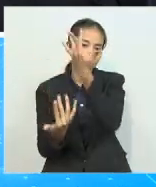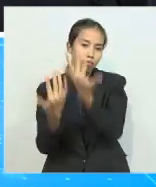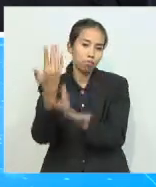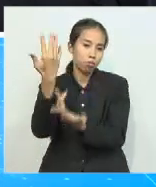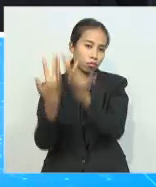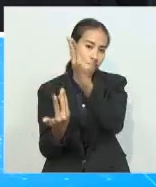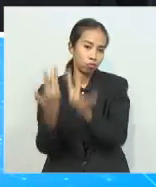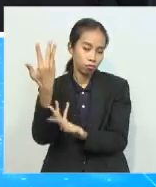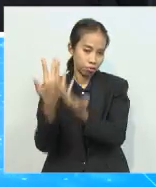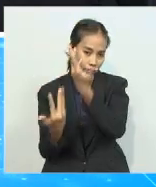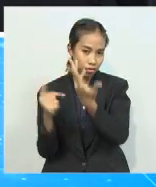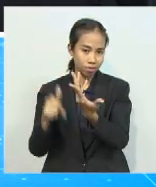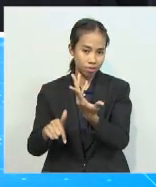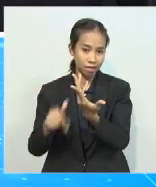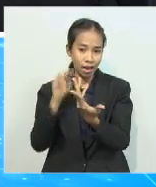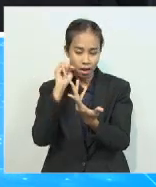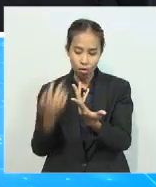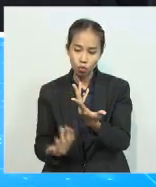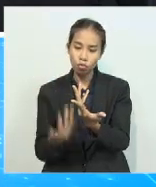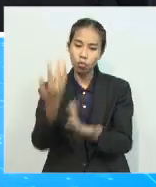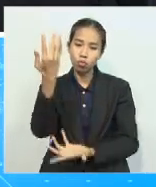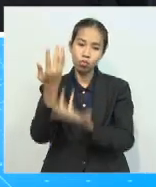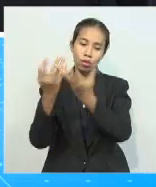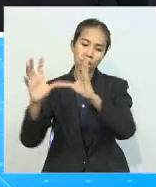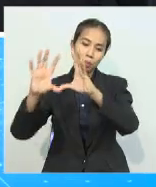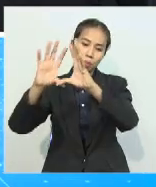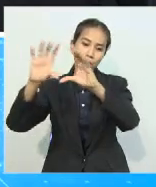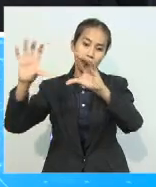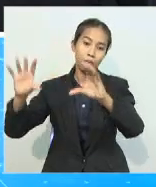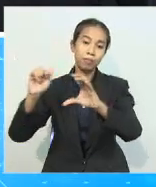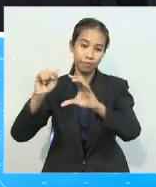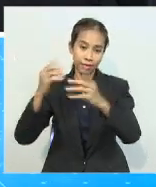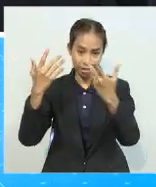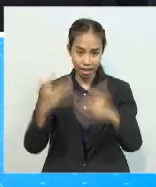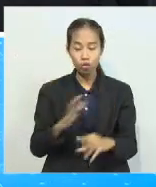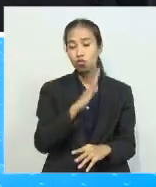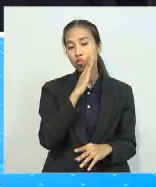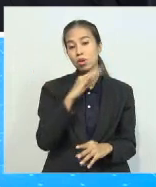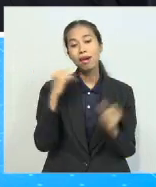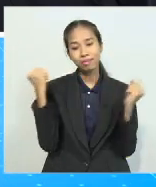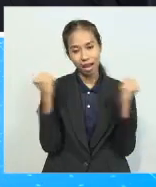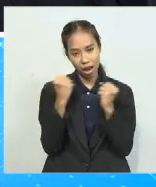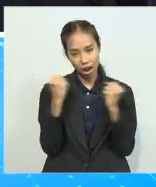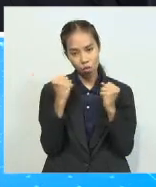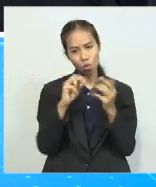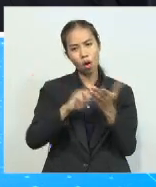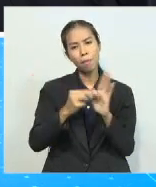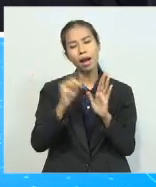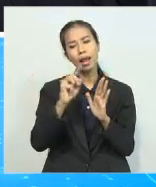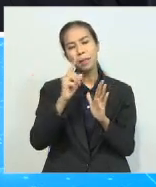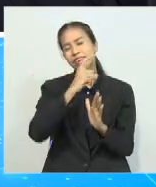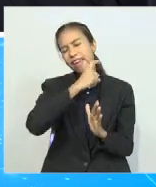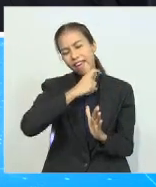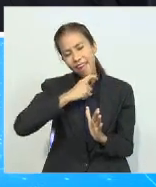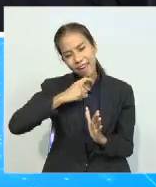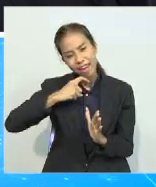ระเหยขึ้นไปต่างๆเหล่านี้ถ้าหากว่าอากาศหนาวเย็นลงมาอากาศหนาวเย็นจะลืมว่ามันแห้งนะครับเพราะฉะนั้นถ้าเกิดลักษณะ